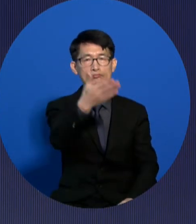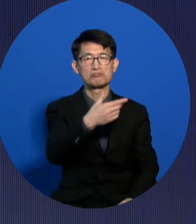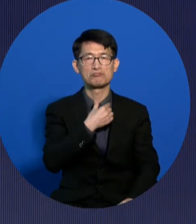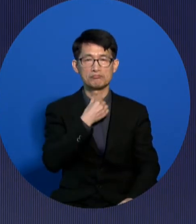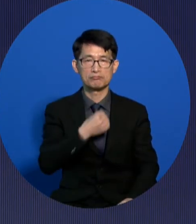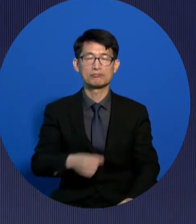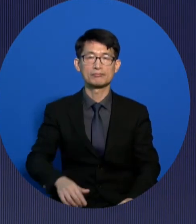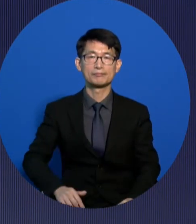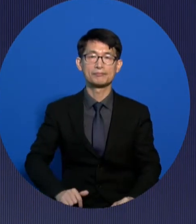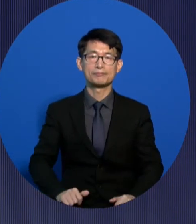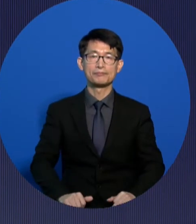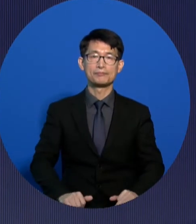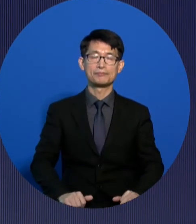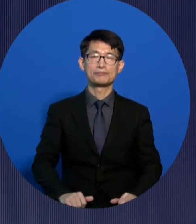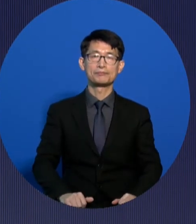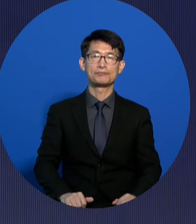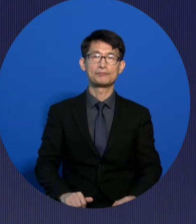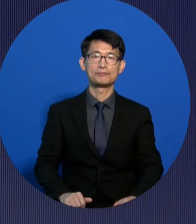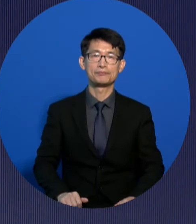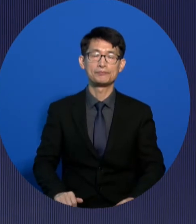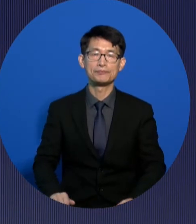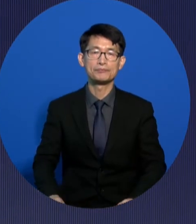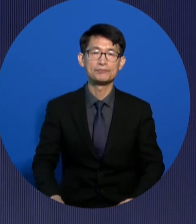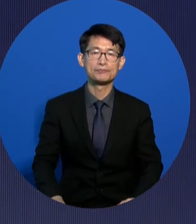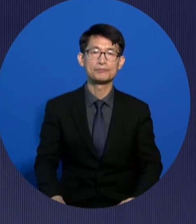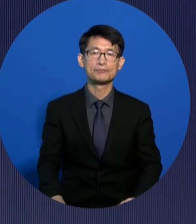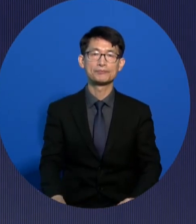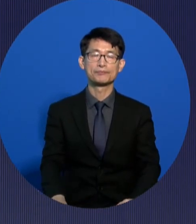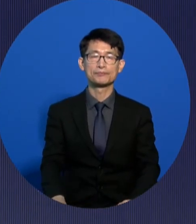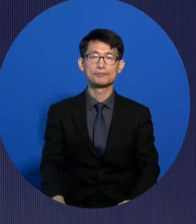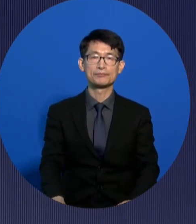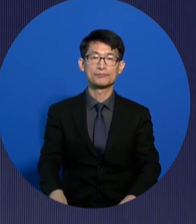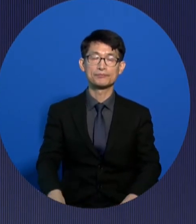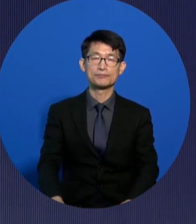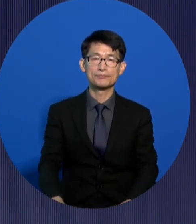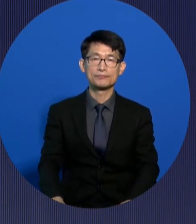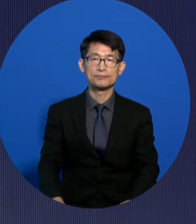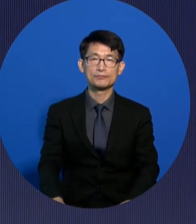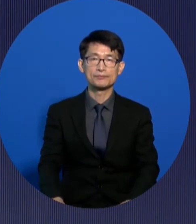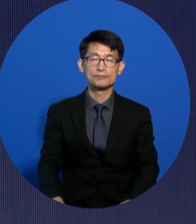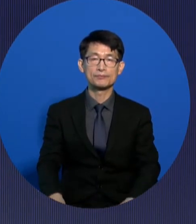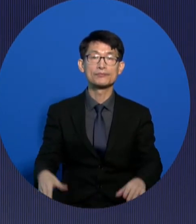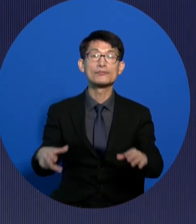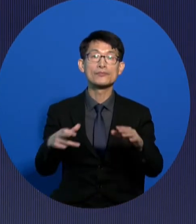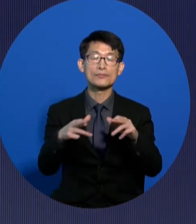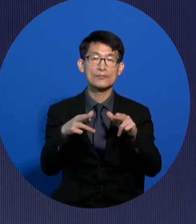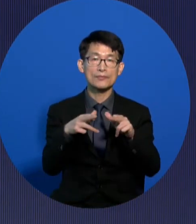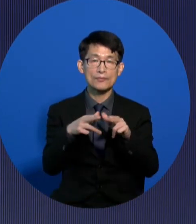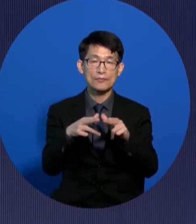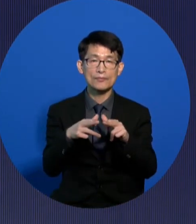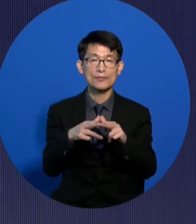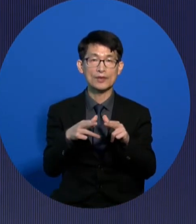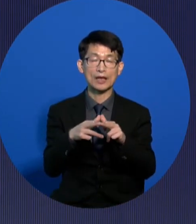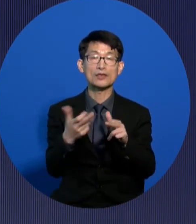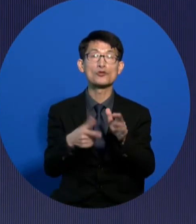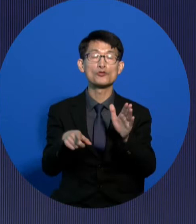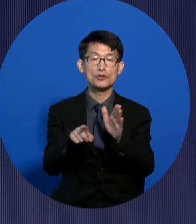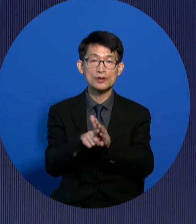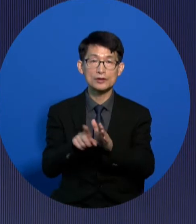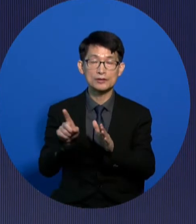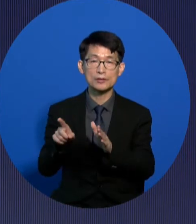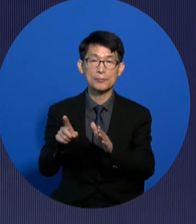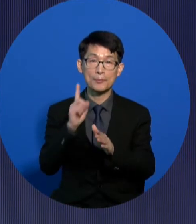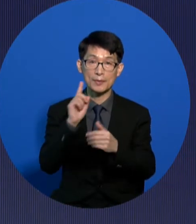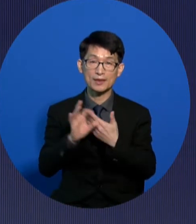장애인은 이렇게 돈을 투자해서 이렇게 많은 돈을 와서 이걸 그냥 장애인분들에게 그냥 주세요.